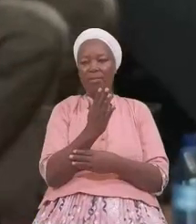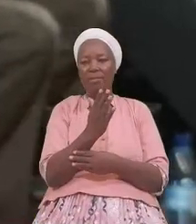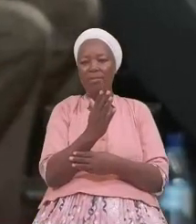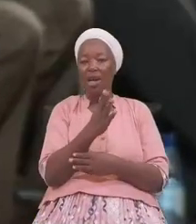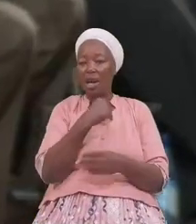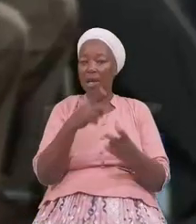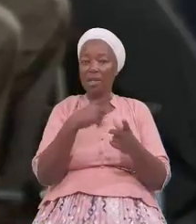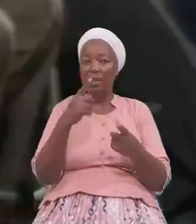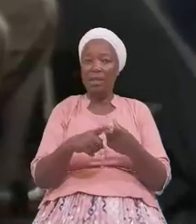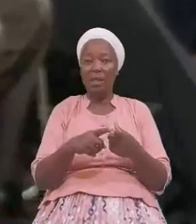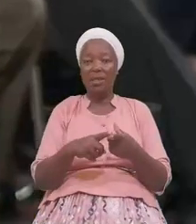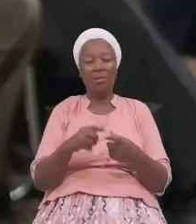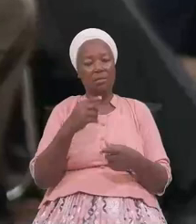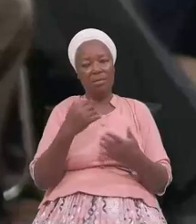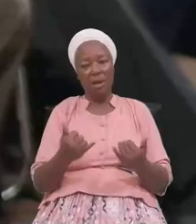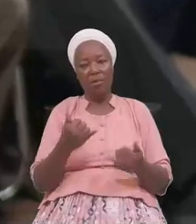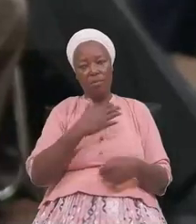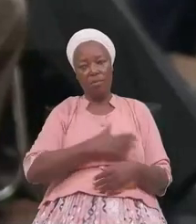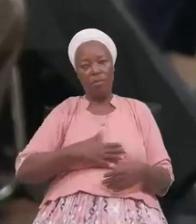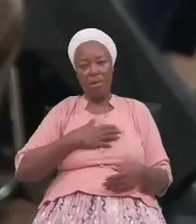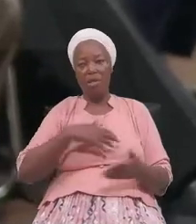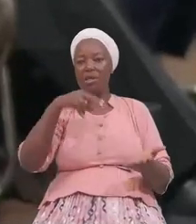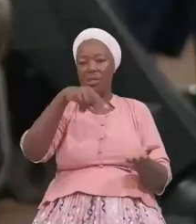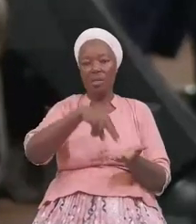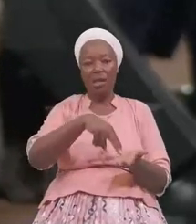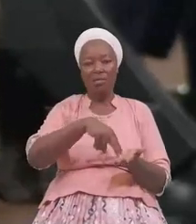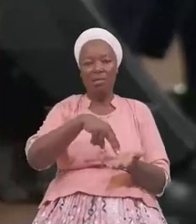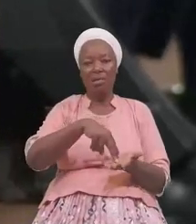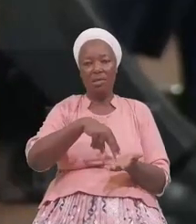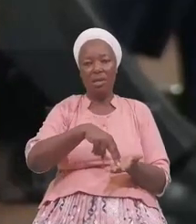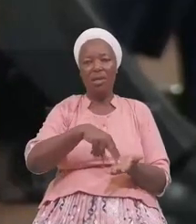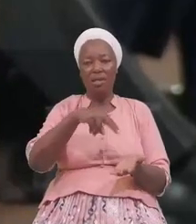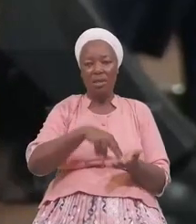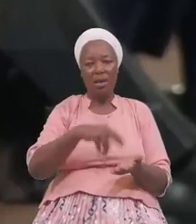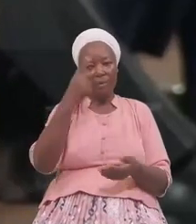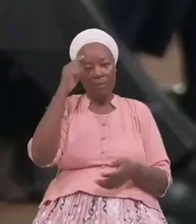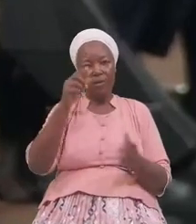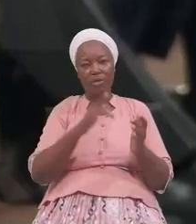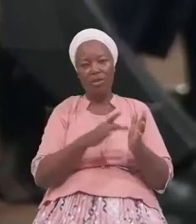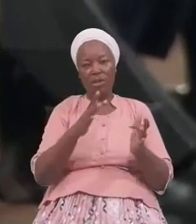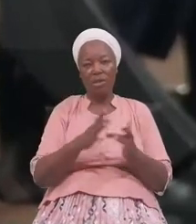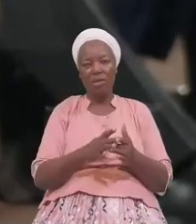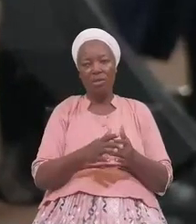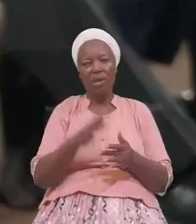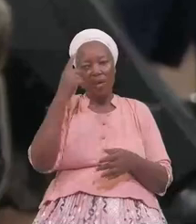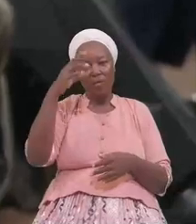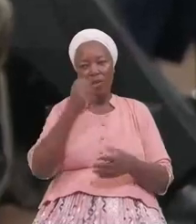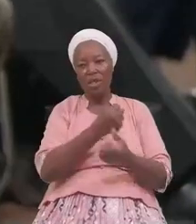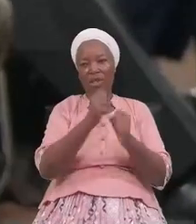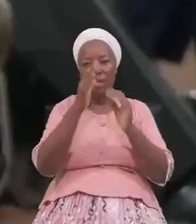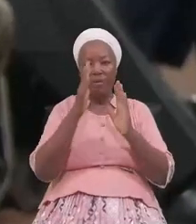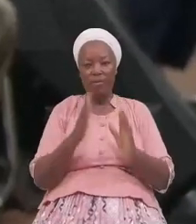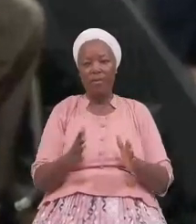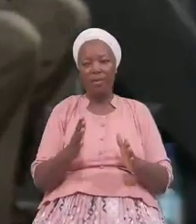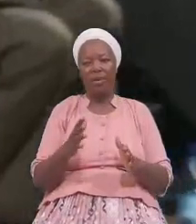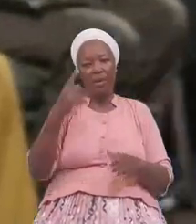Et mets-toi debout maintenant. Debout, debout, debout pour Jésus. Pour le Sauveur. Pour celui